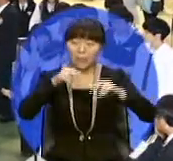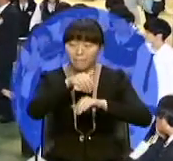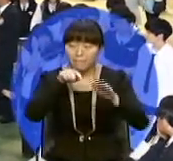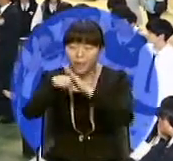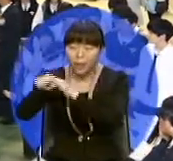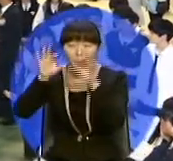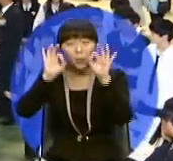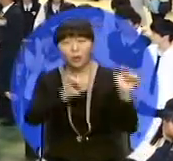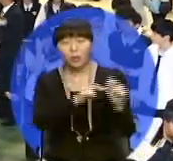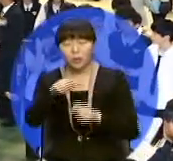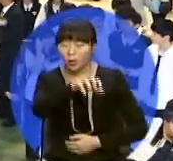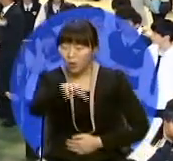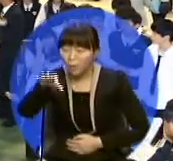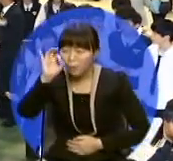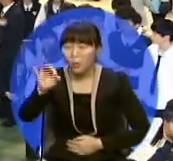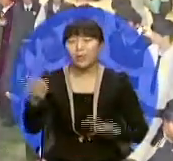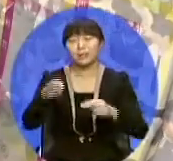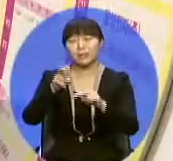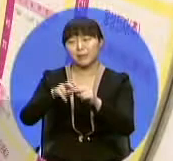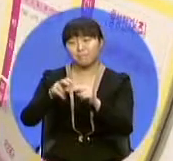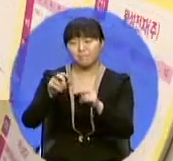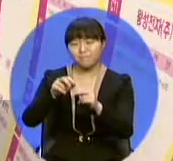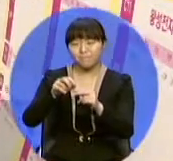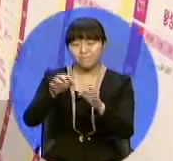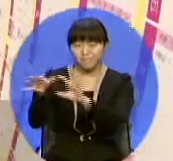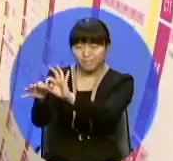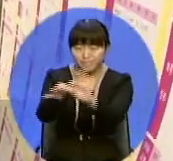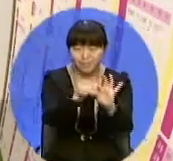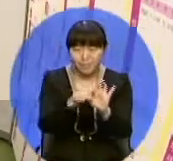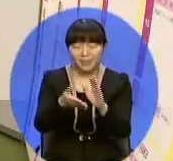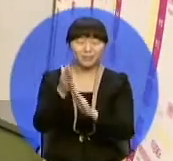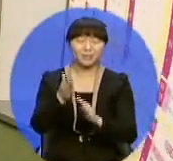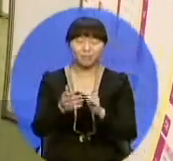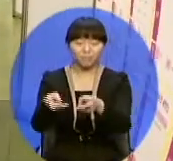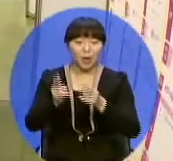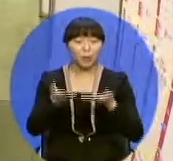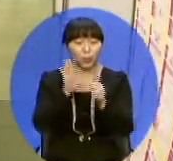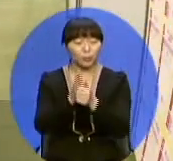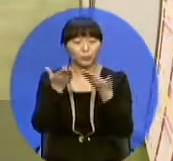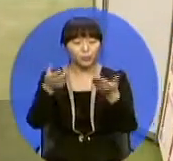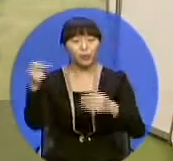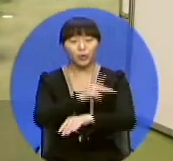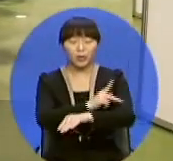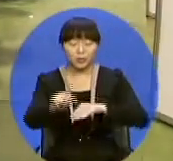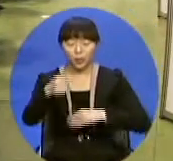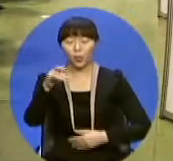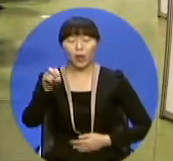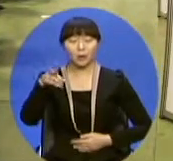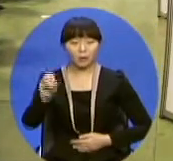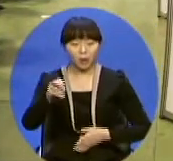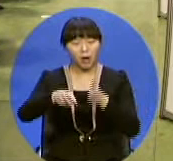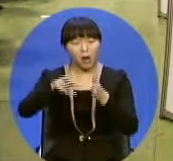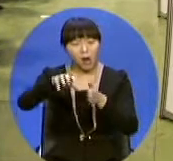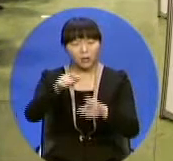각 여러 가지 현장을 다니면서 일자리를 발굴해서 시민들과 연결해 주고 있고 또 한 가지는 우리 KTX 광명 역세권의